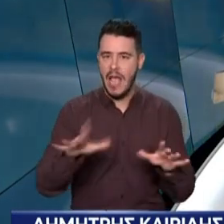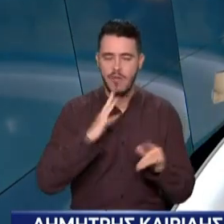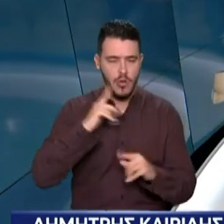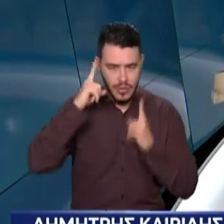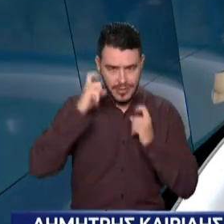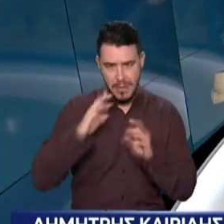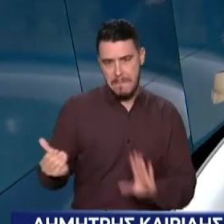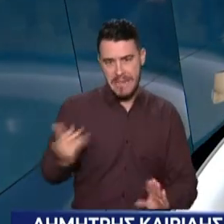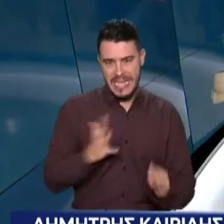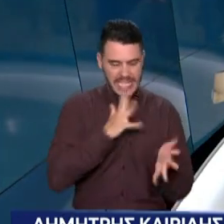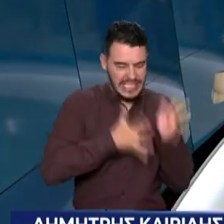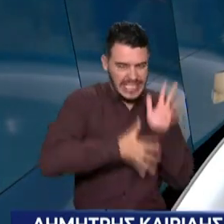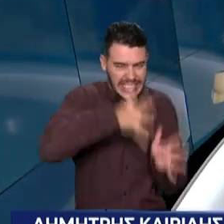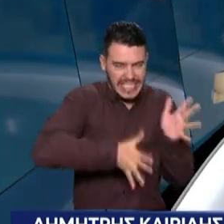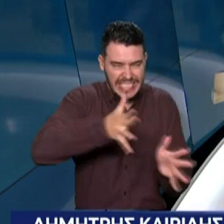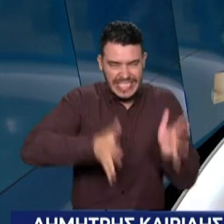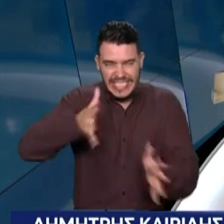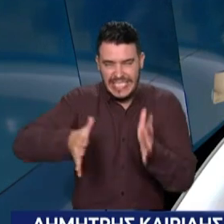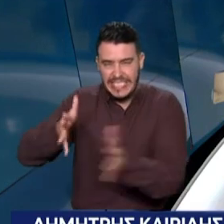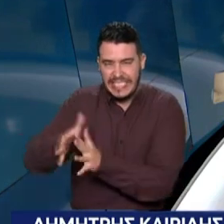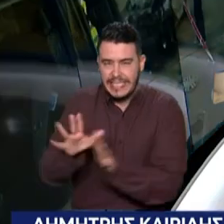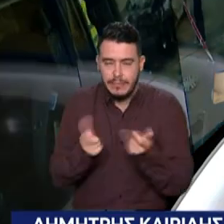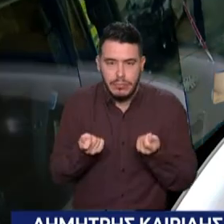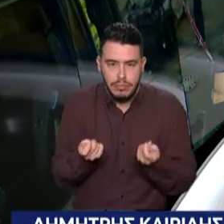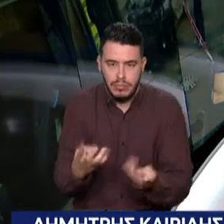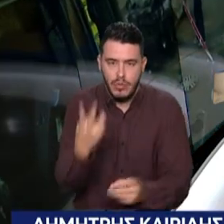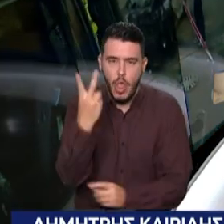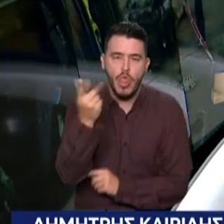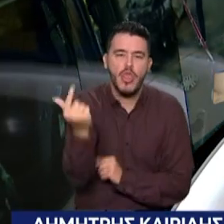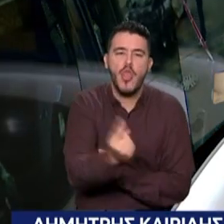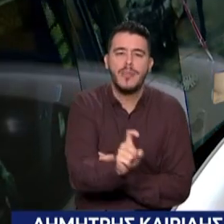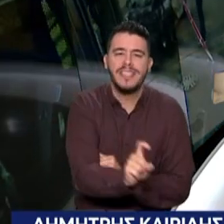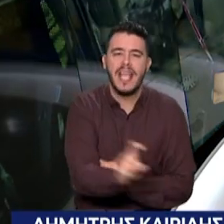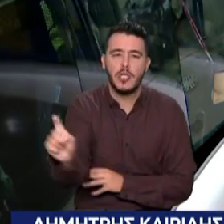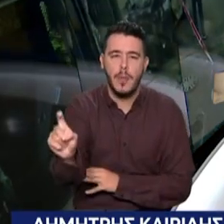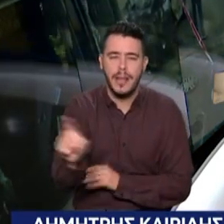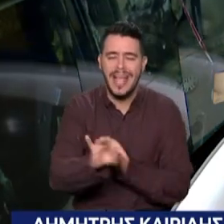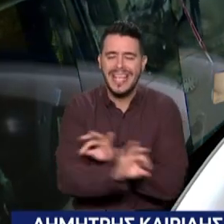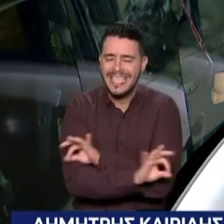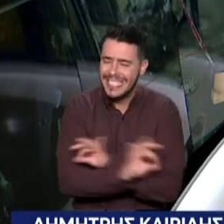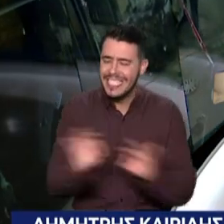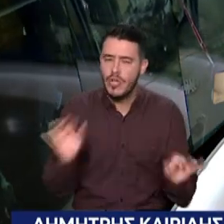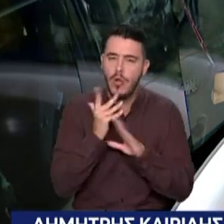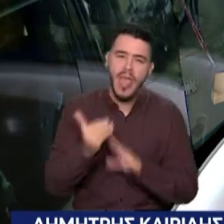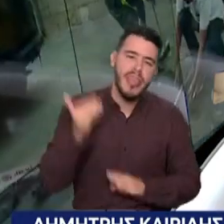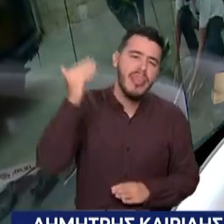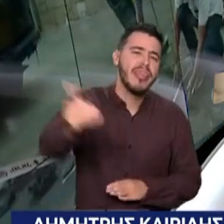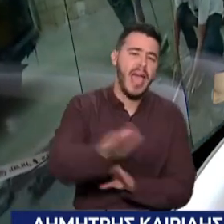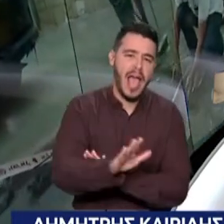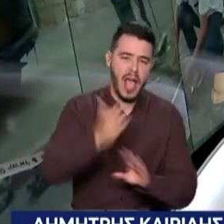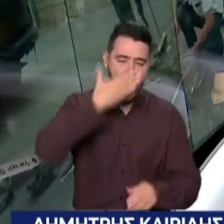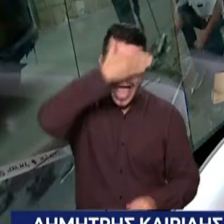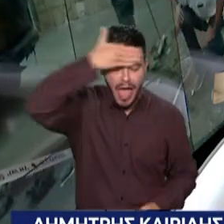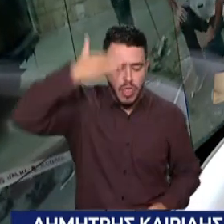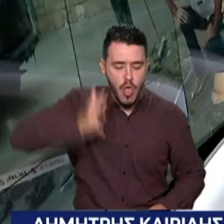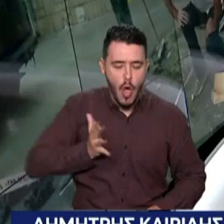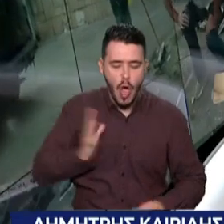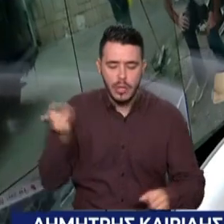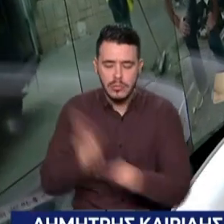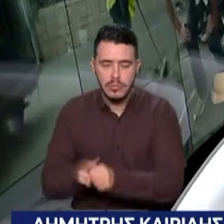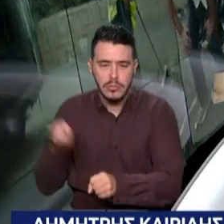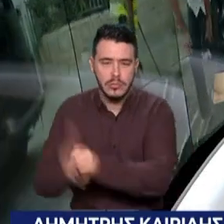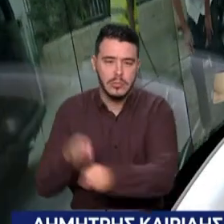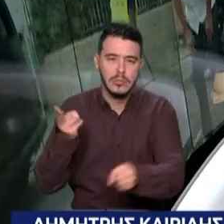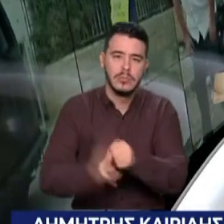τετραγωνικών χιλιόμετρων, θα προκαλέσει αναμφίβολα πάρα πολλά θύματα στον άμαχο πληθυσμό, κάτι που ενδεχομένως να επιδιώκει